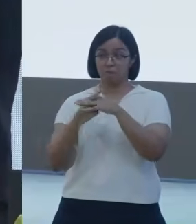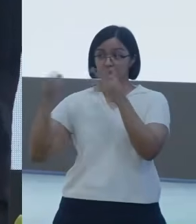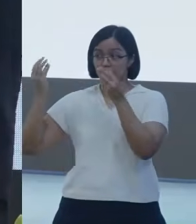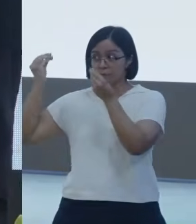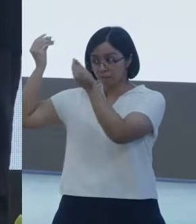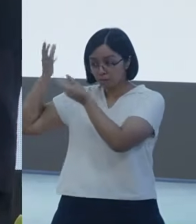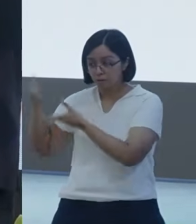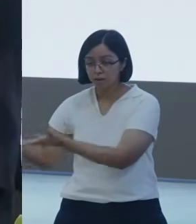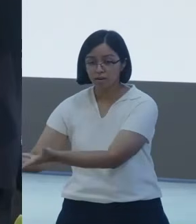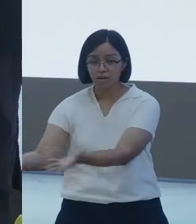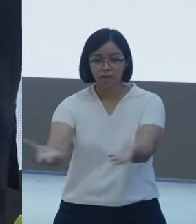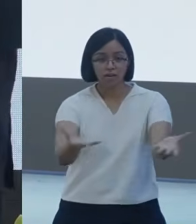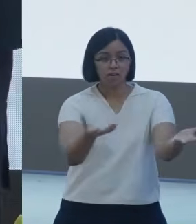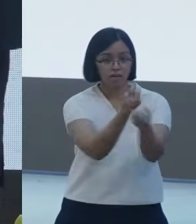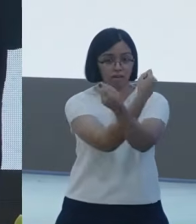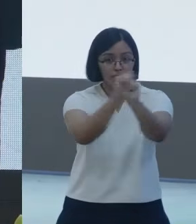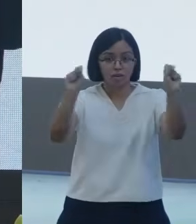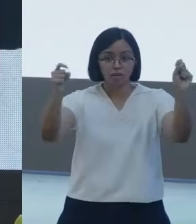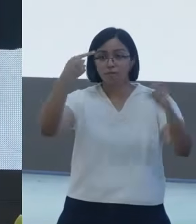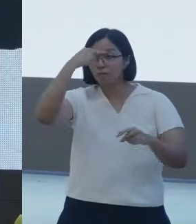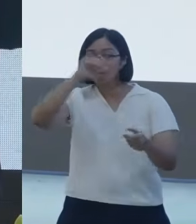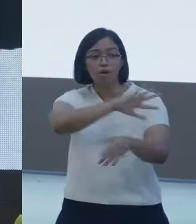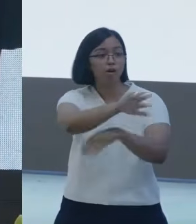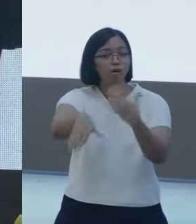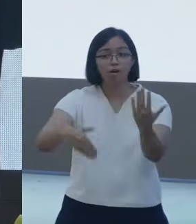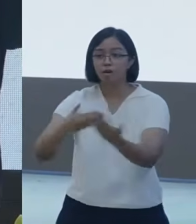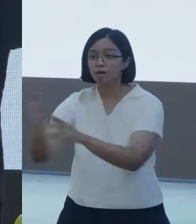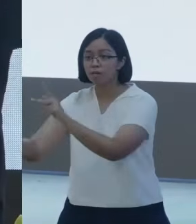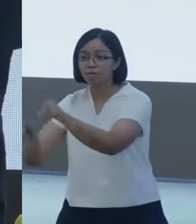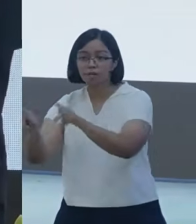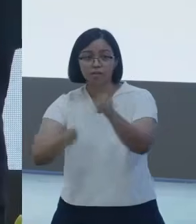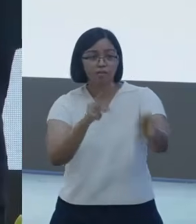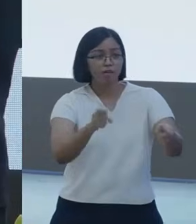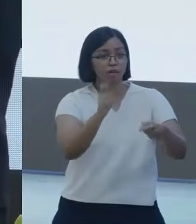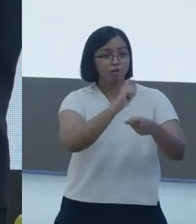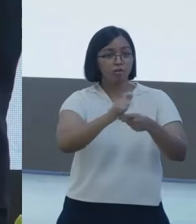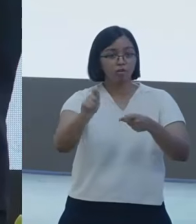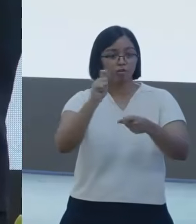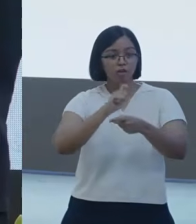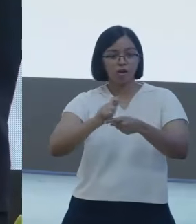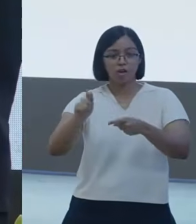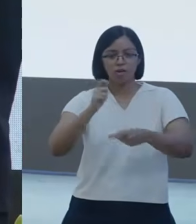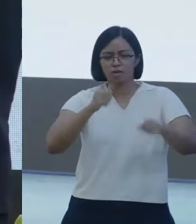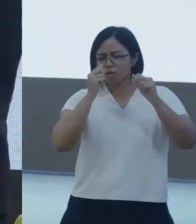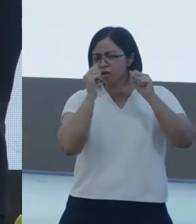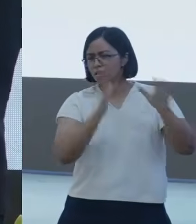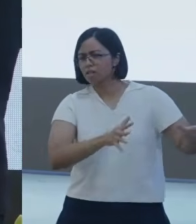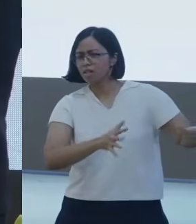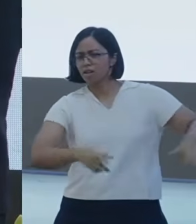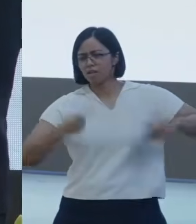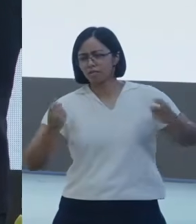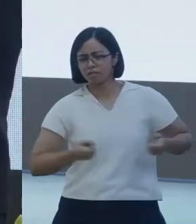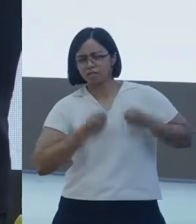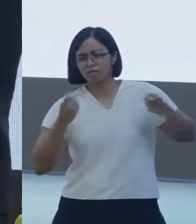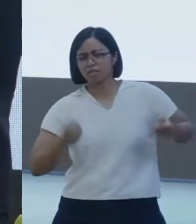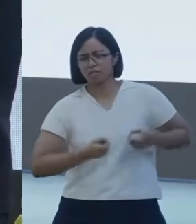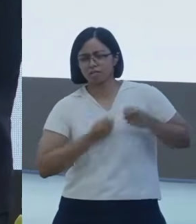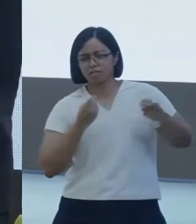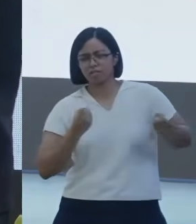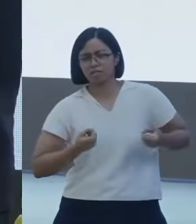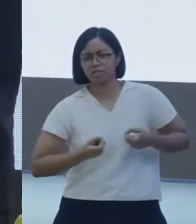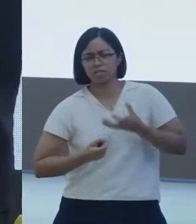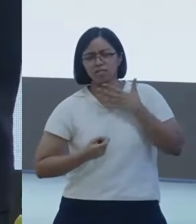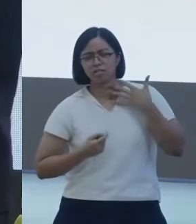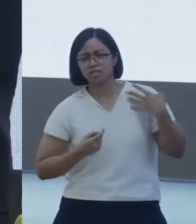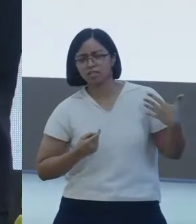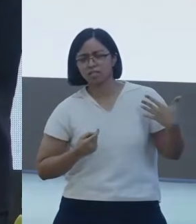all people, training us to renounce ungodliness and worldly passions,